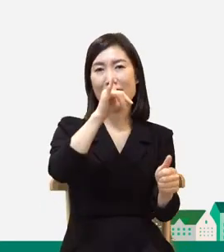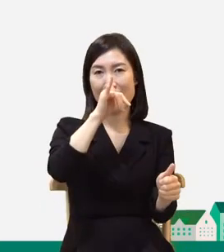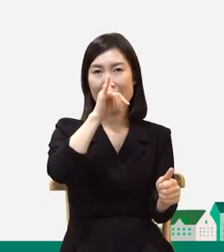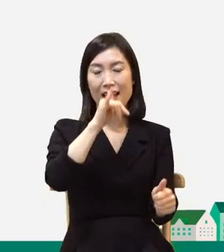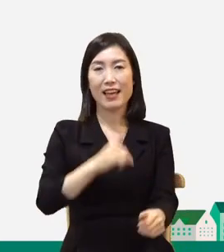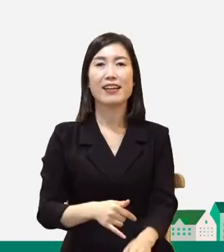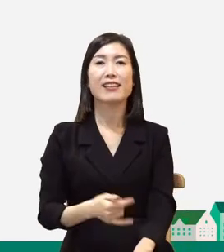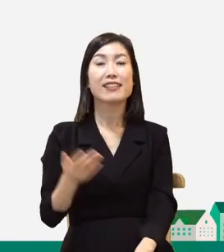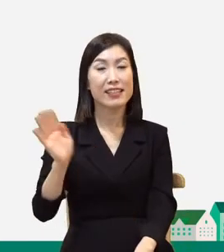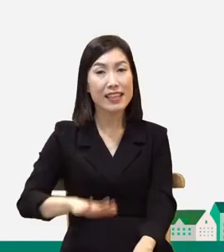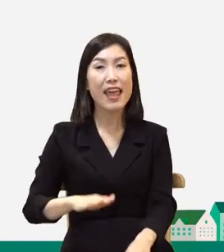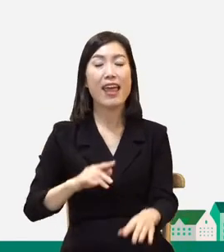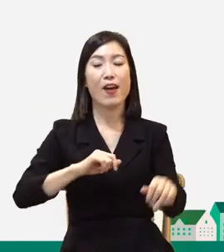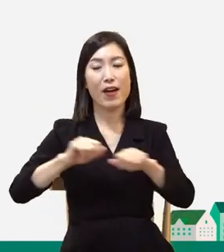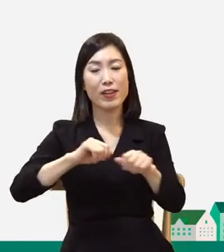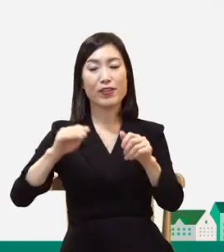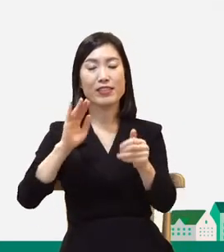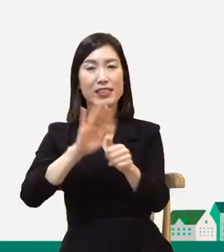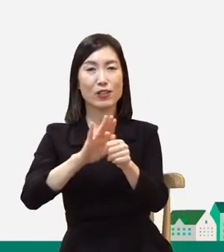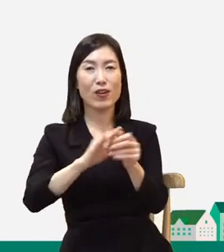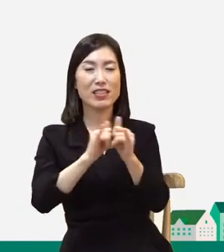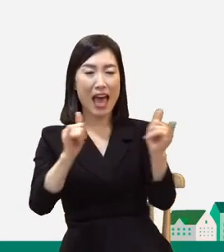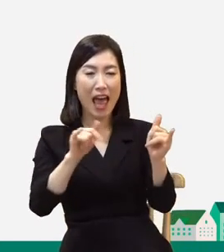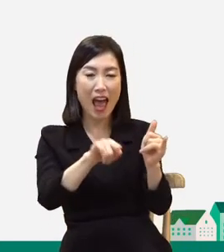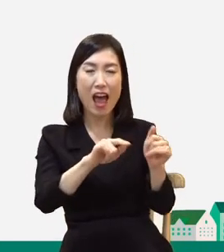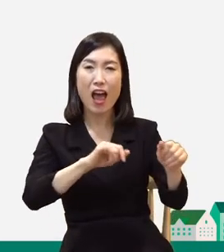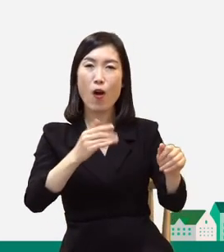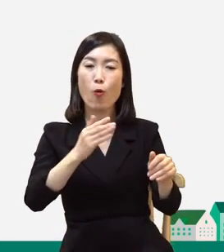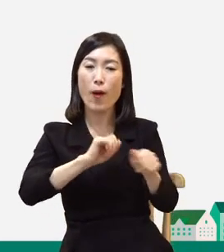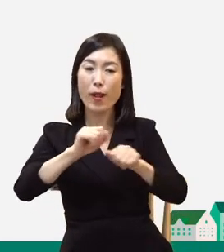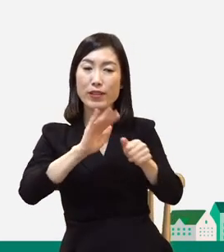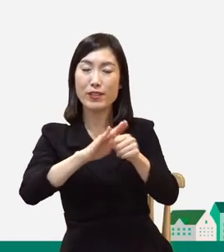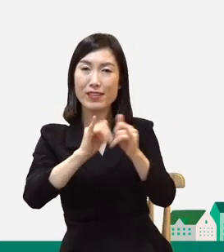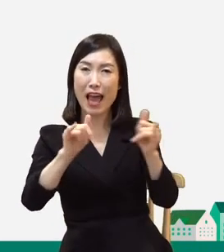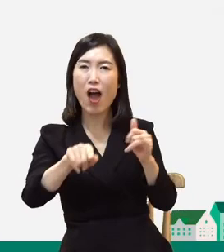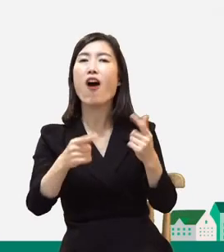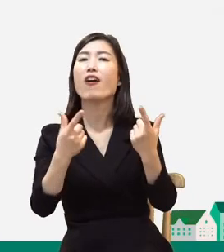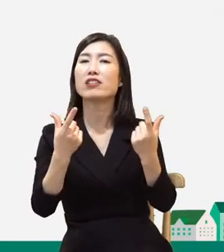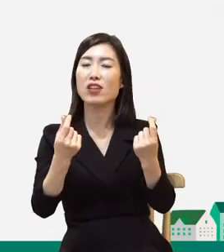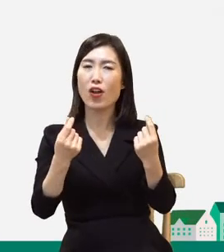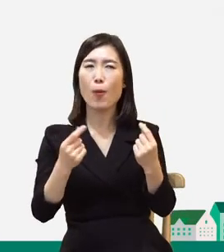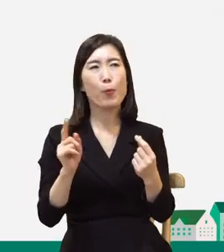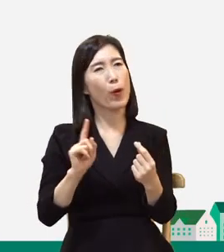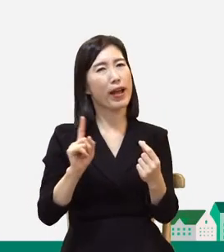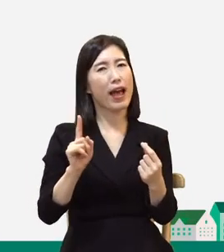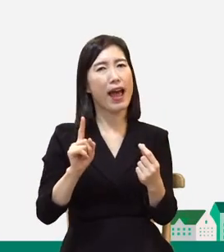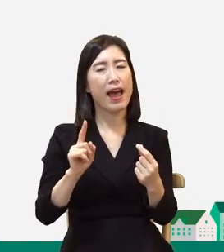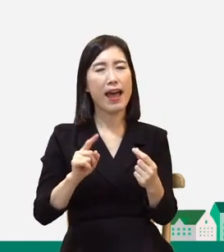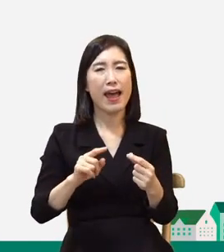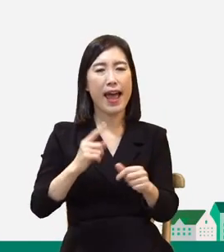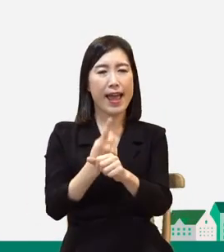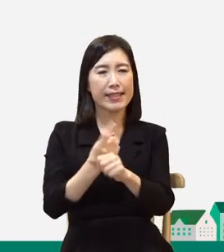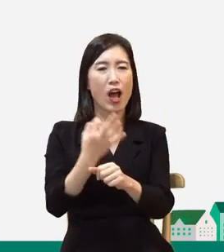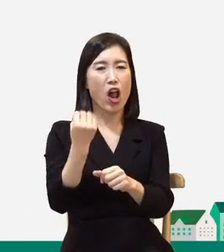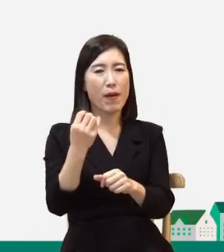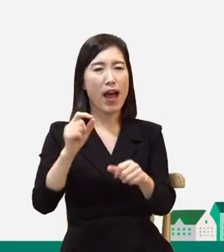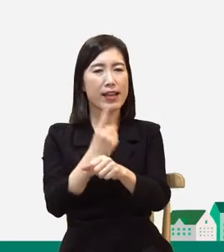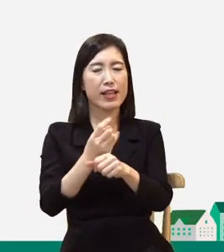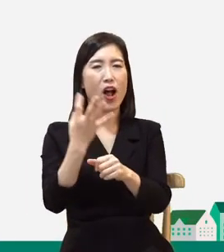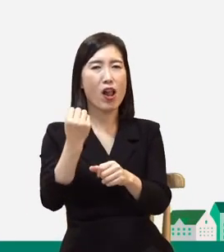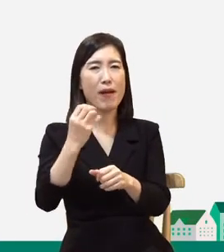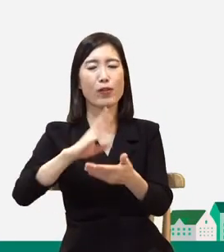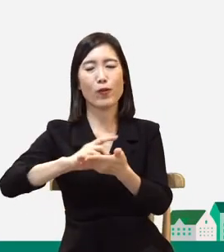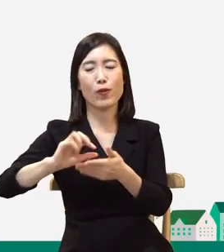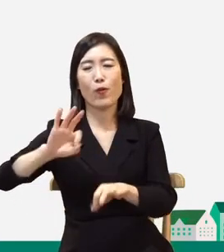근데 그 활동 지원사처럼 그 이제 그 어떤 단가 기준으로서 급여를 제공하는